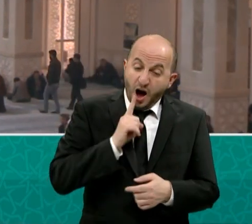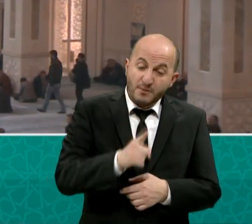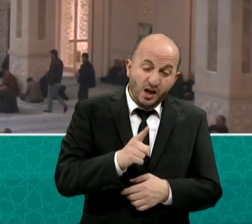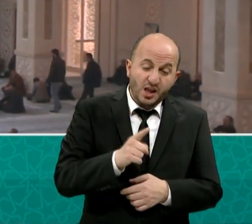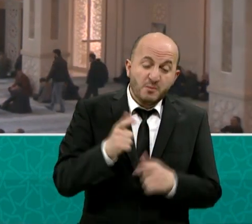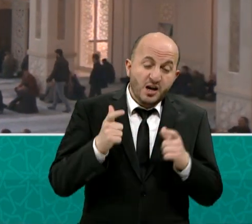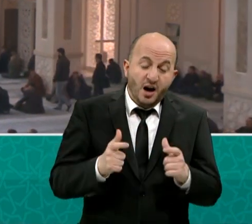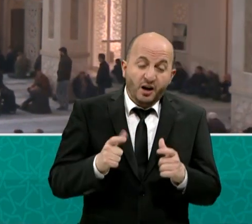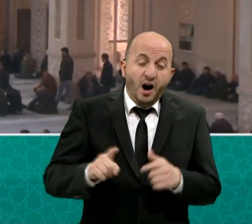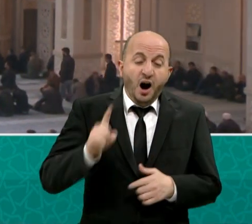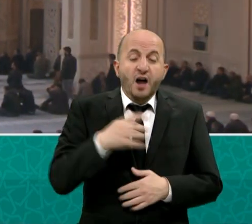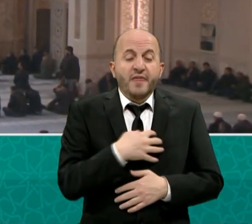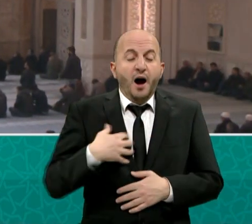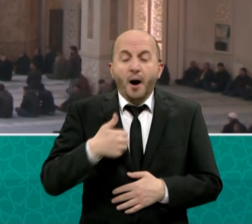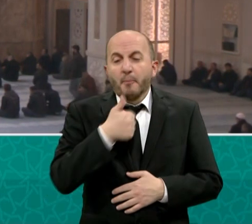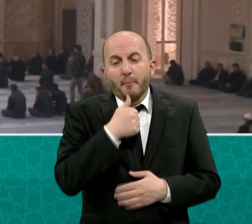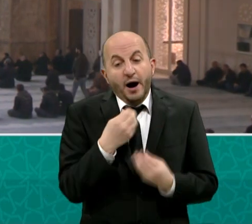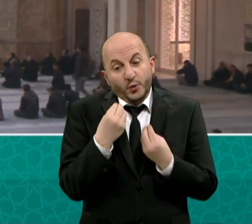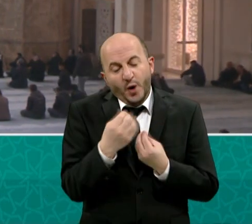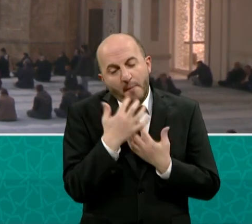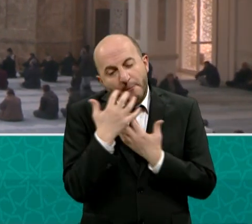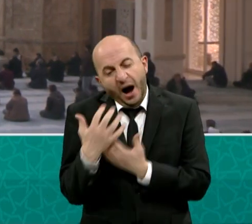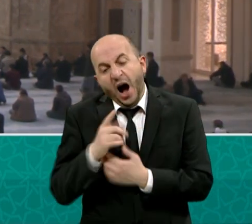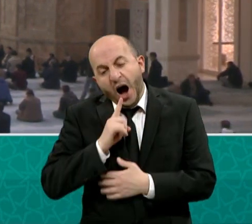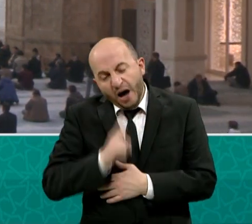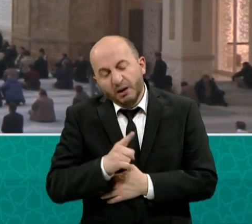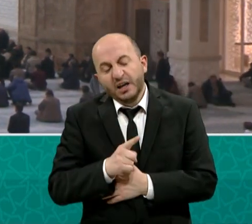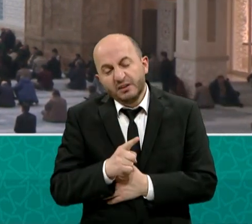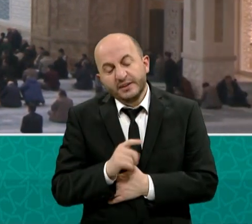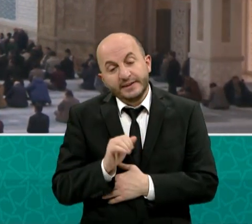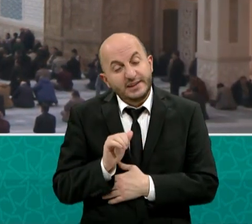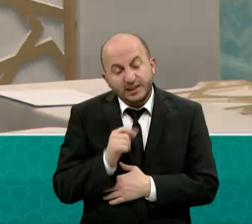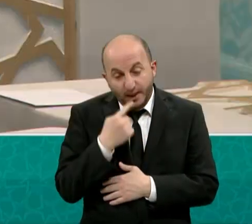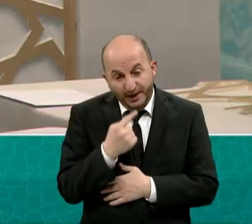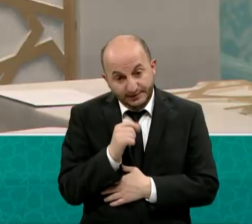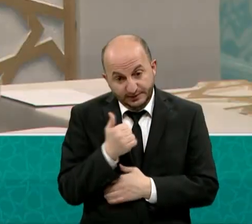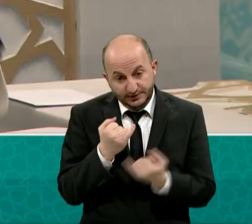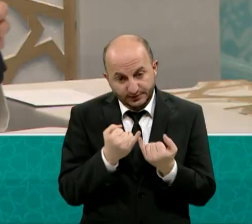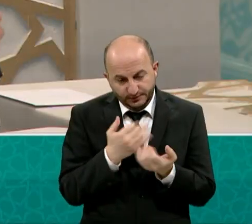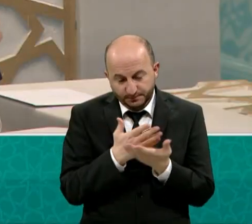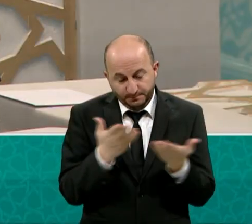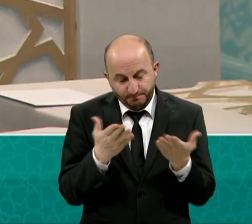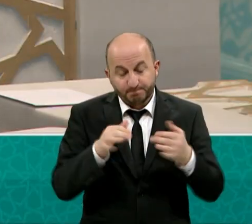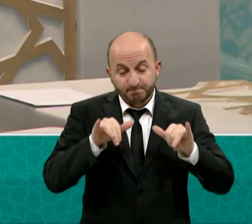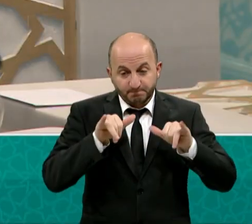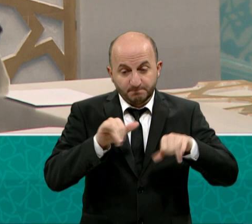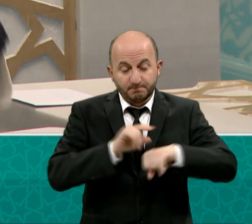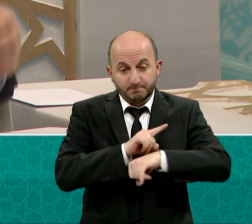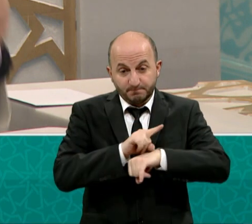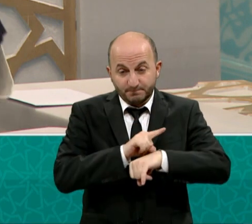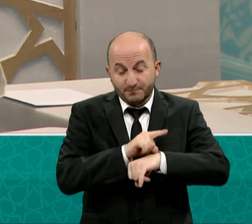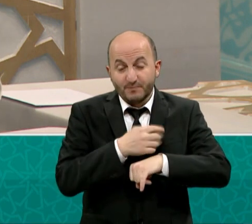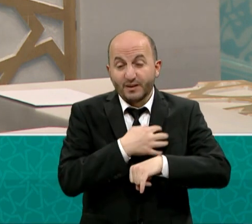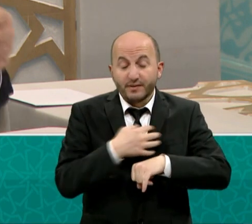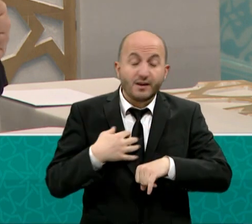anneye babaya ihsanla muamelenin emredilmesi demek ki değerli kardeşlerim, aynı zamanda